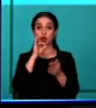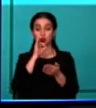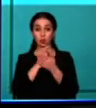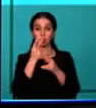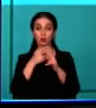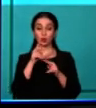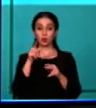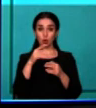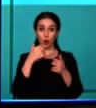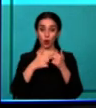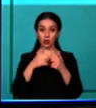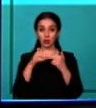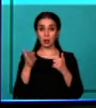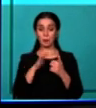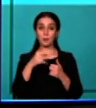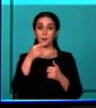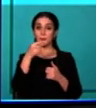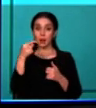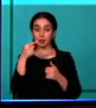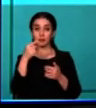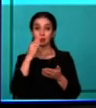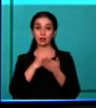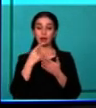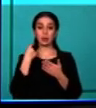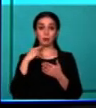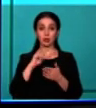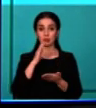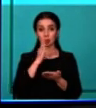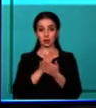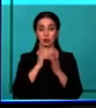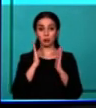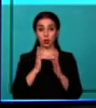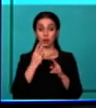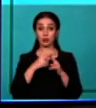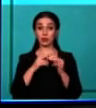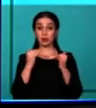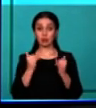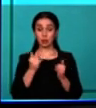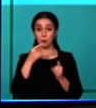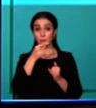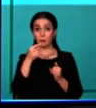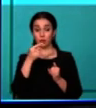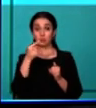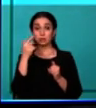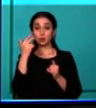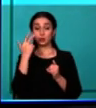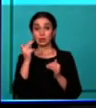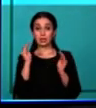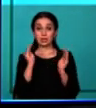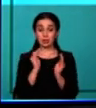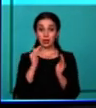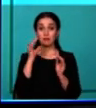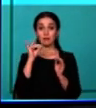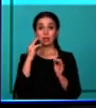оралиқда функциямиз манфий қийматларга эга бўлар экан. Энди минус 3 дан кичкина ва 2